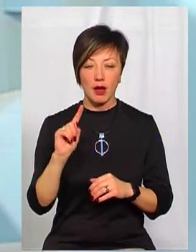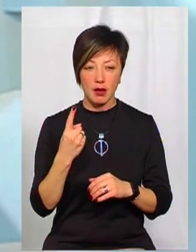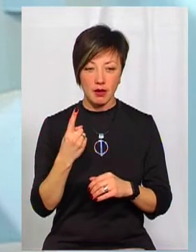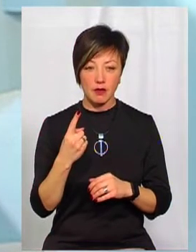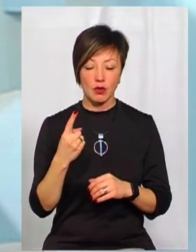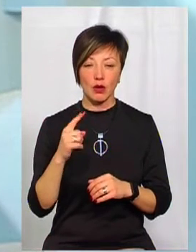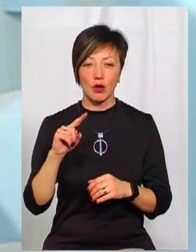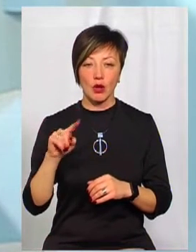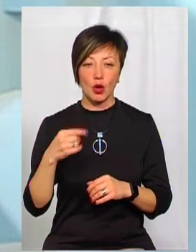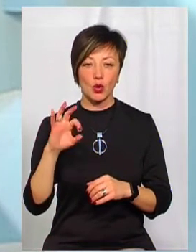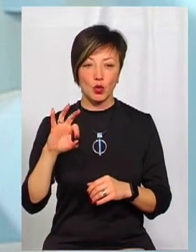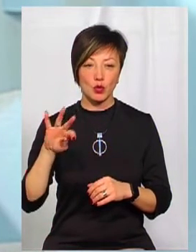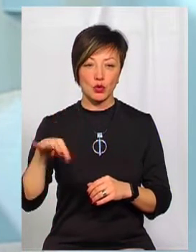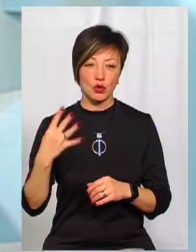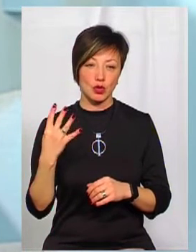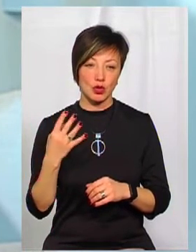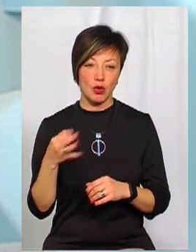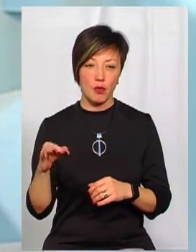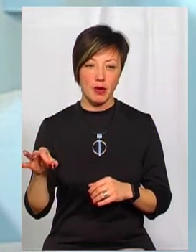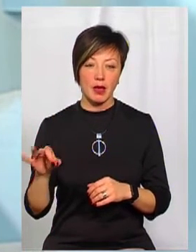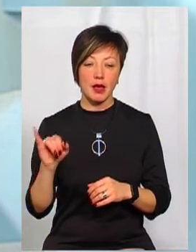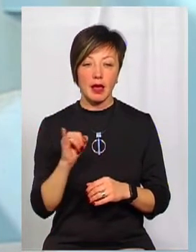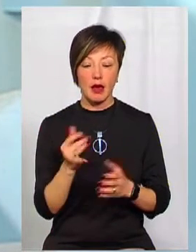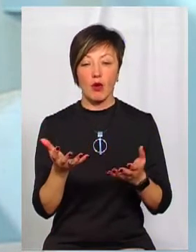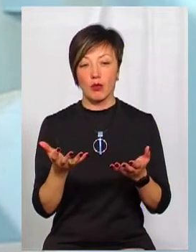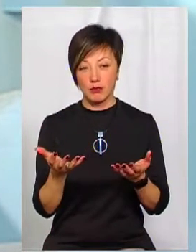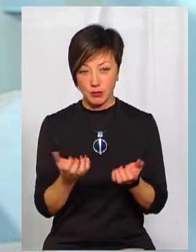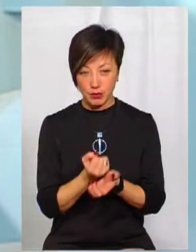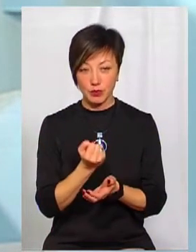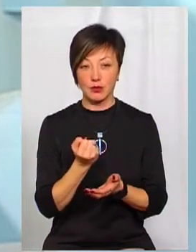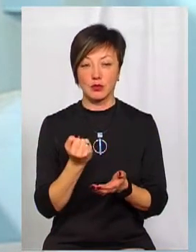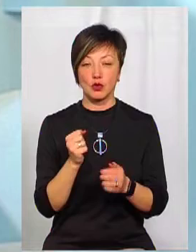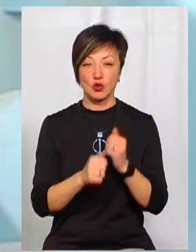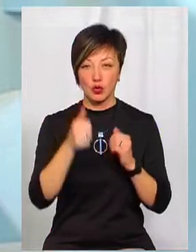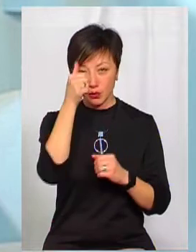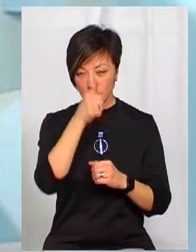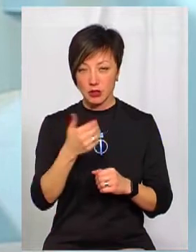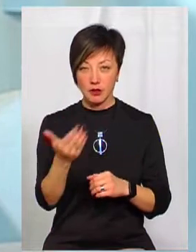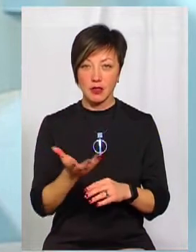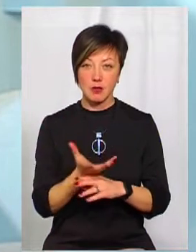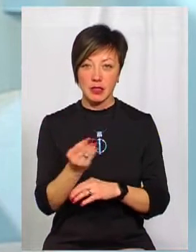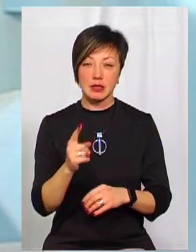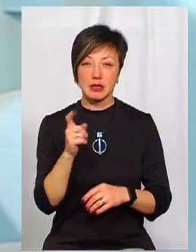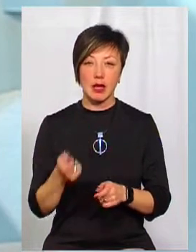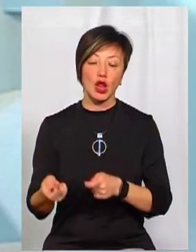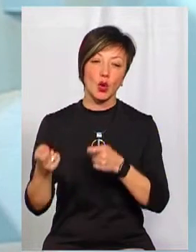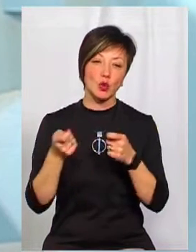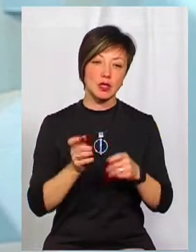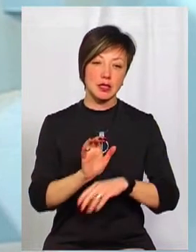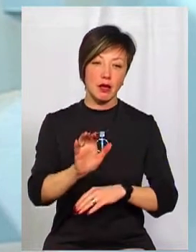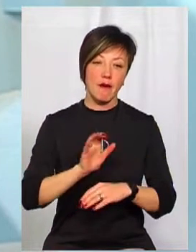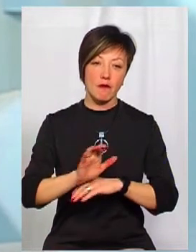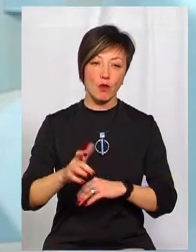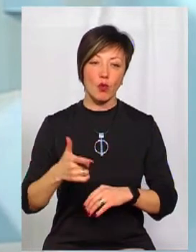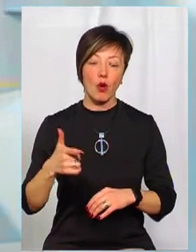гривню 0,44 копійки. І отримуєте щомісячний ваш платіж за доставку